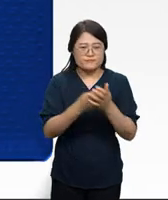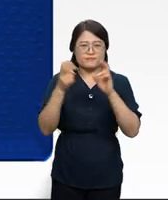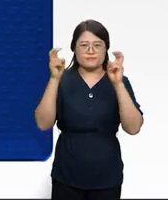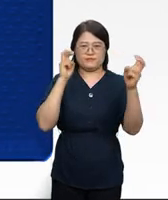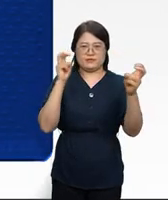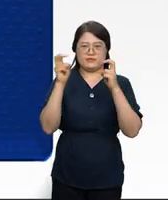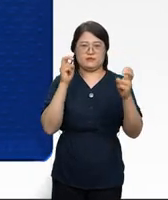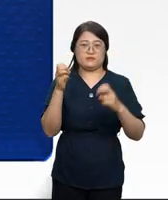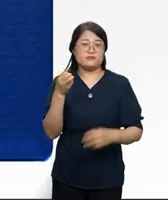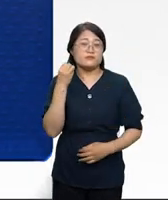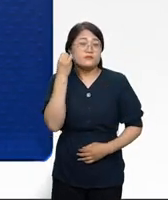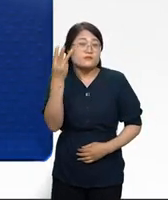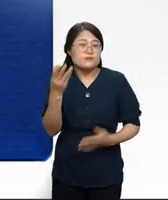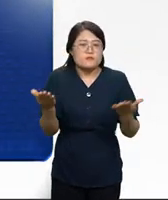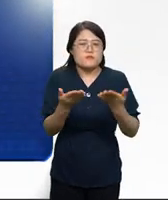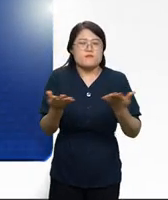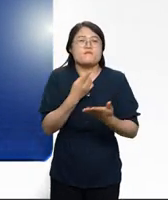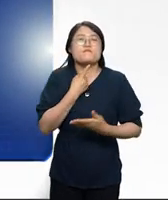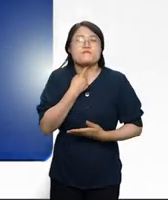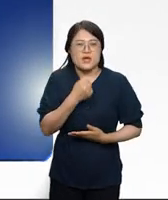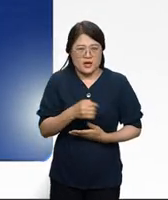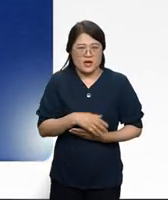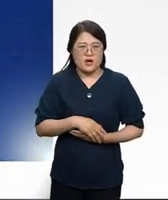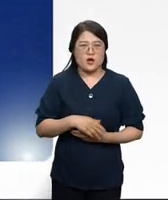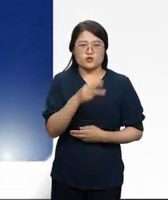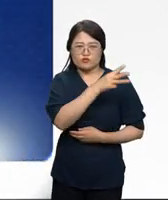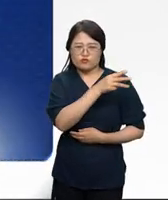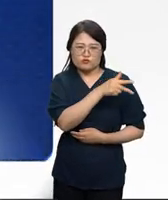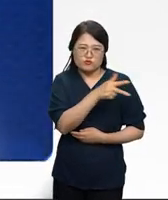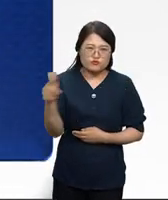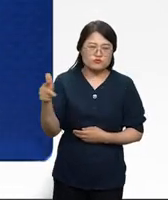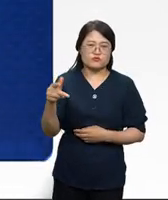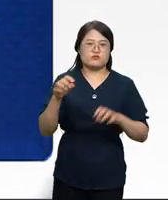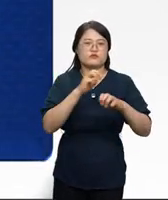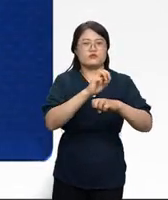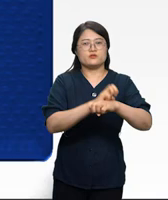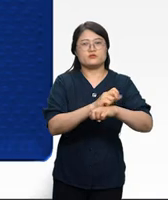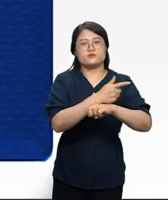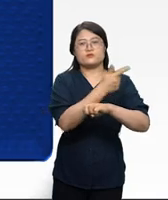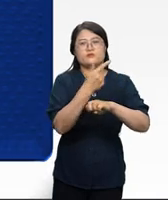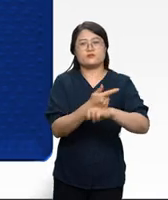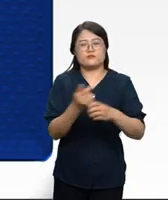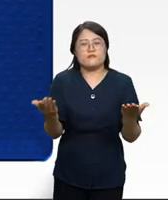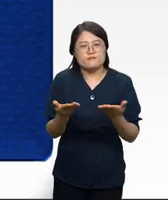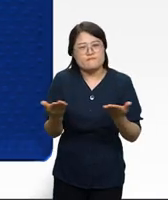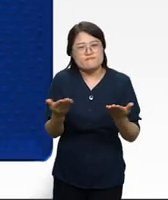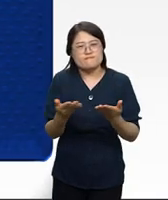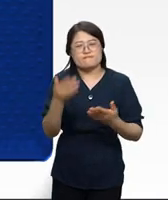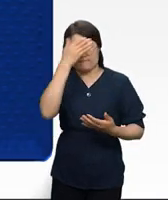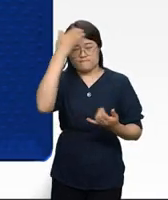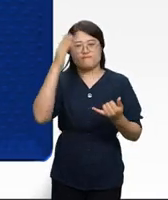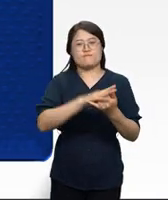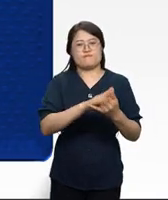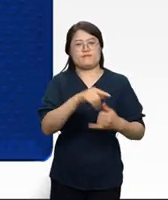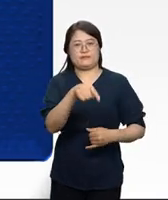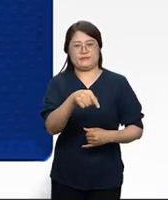사업장, 비영리법인에서 3개월 이상 재직한 자로 주 36시간 이상 근무하고 있는